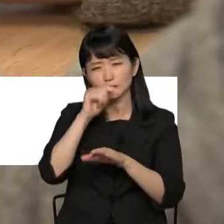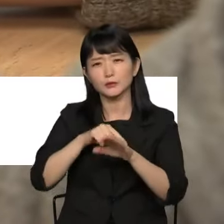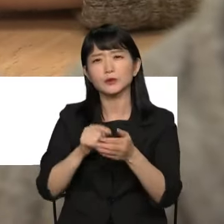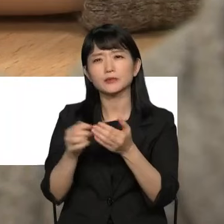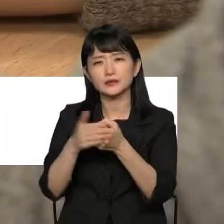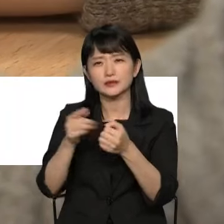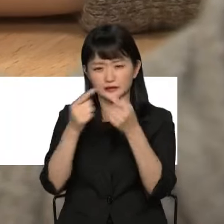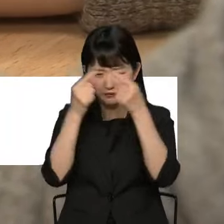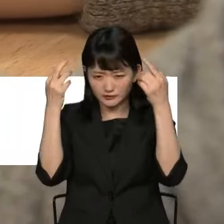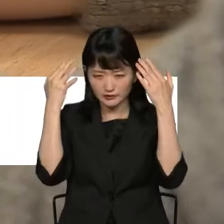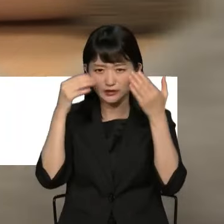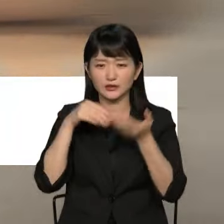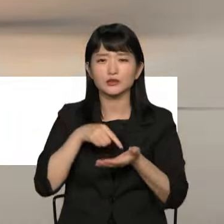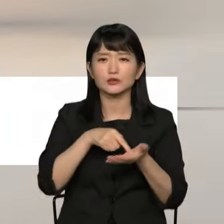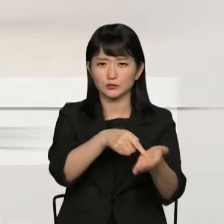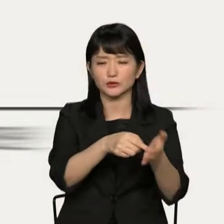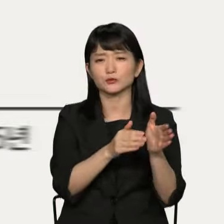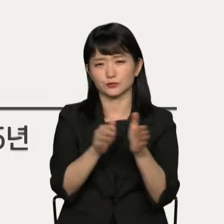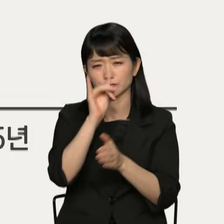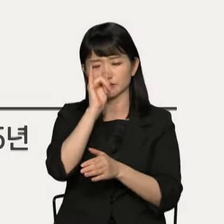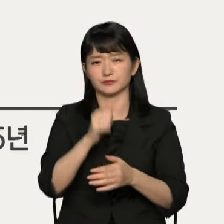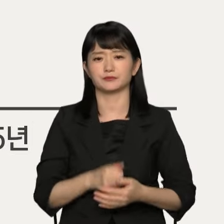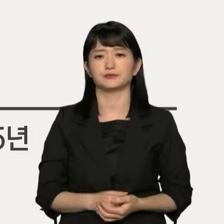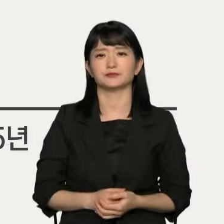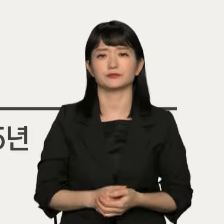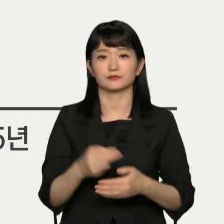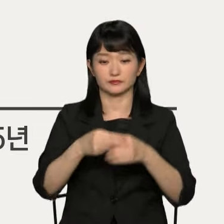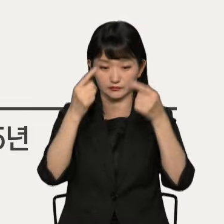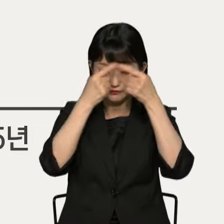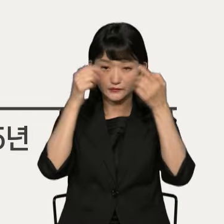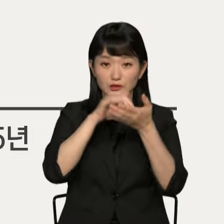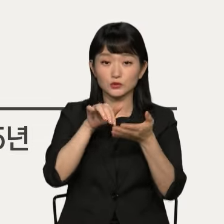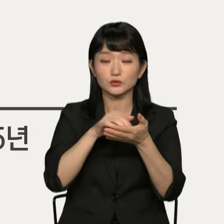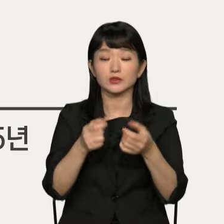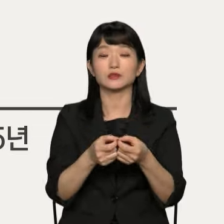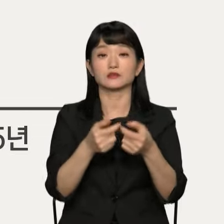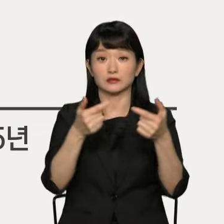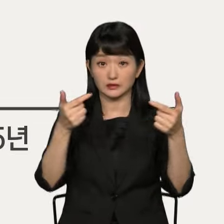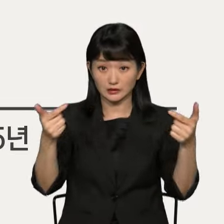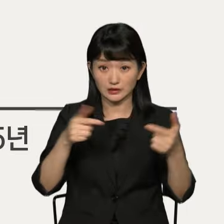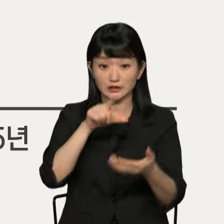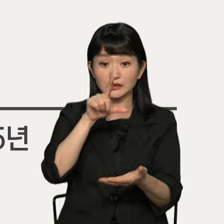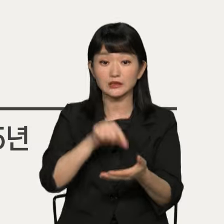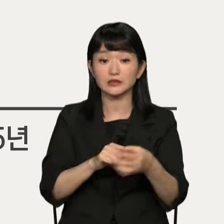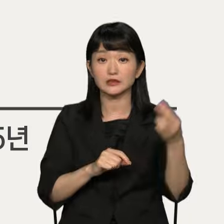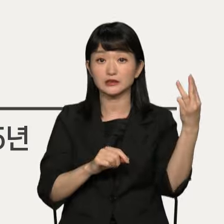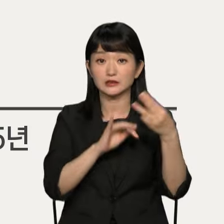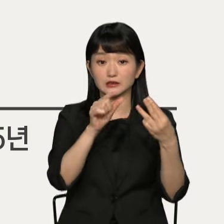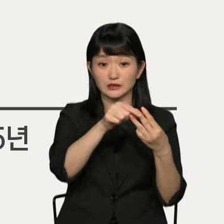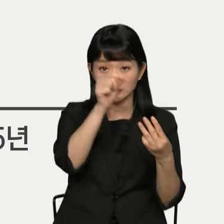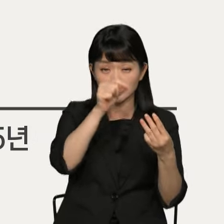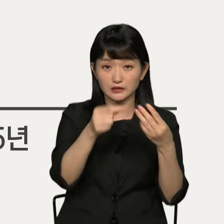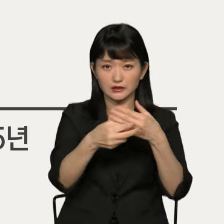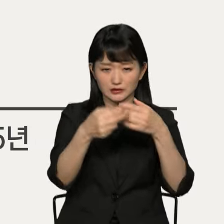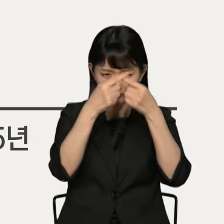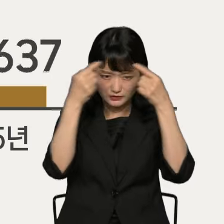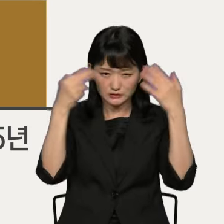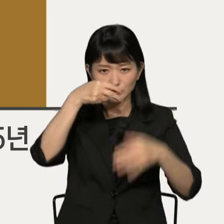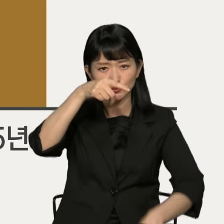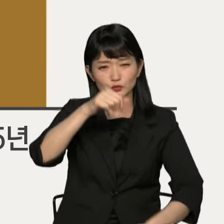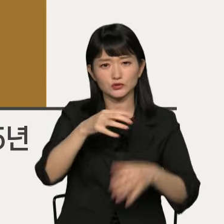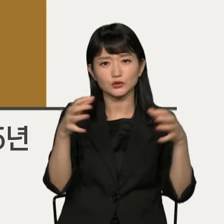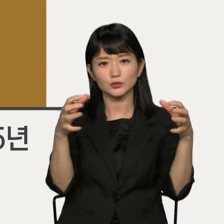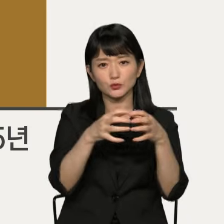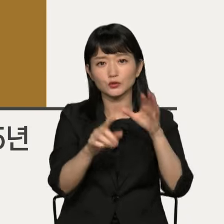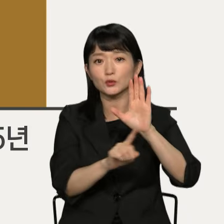의대 준비를 하는 경우가 많죠. 이렇게 의대 지원생이 늘어나면서 약 3천 명을 선발하는 의대 수시 모집에